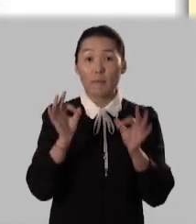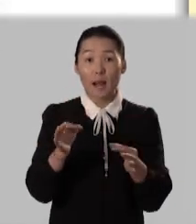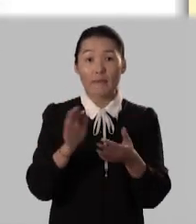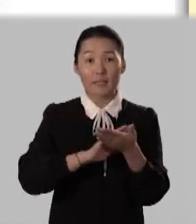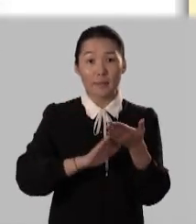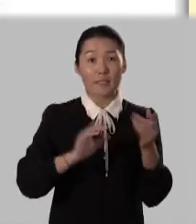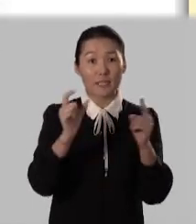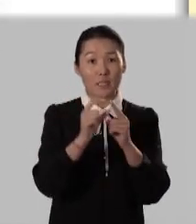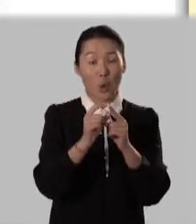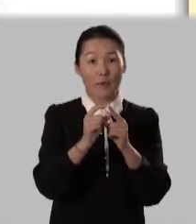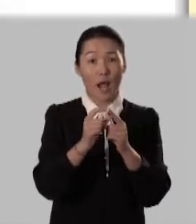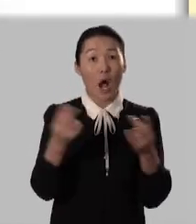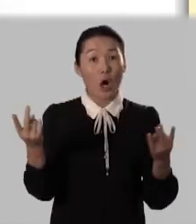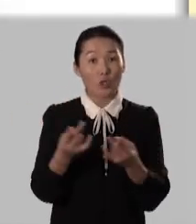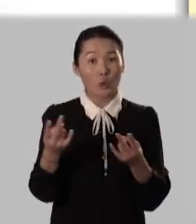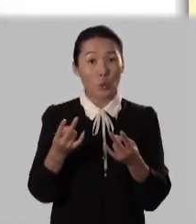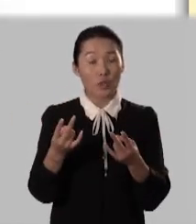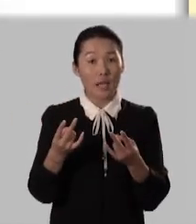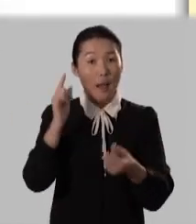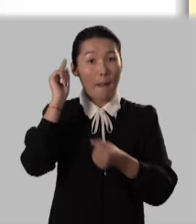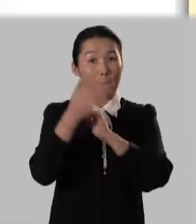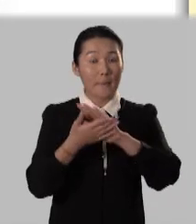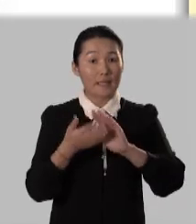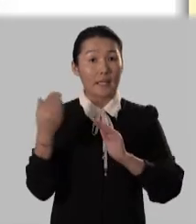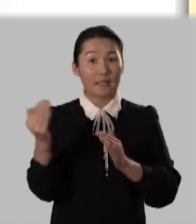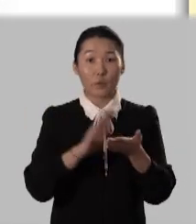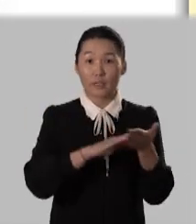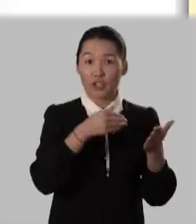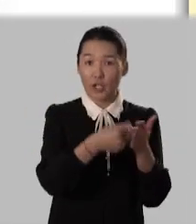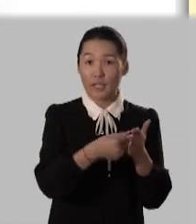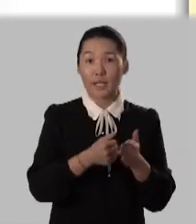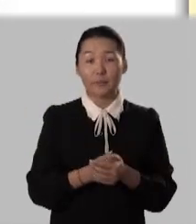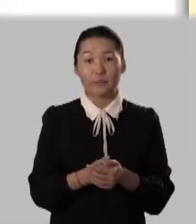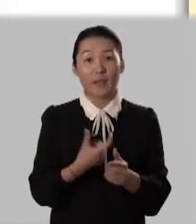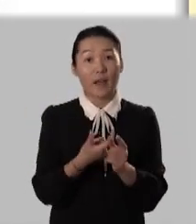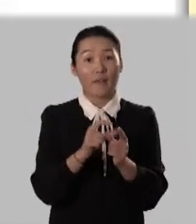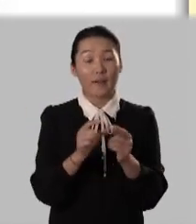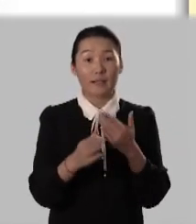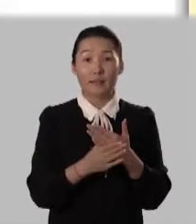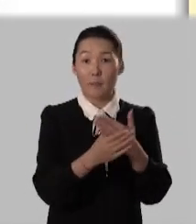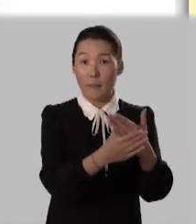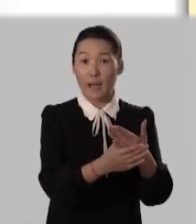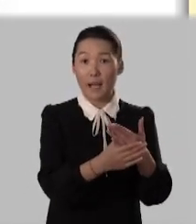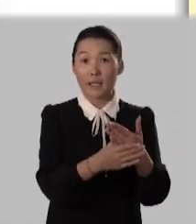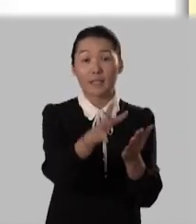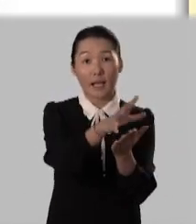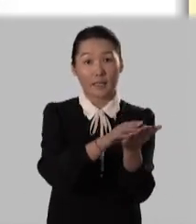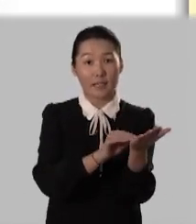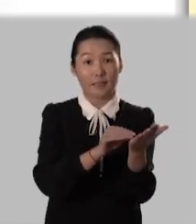слово иногда нам нужно всего лишь понять его значение и в этом помогает нам контекст